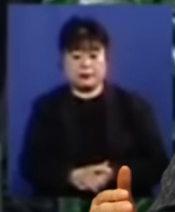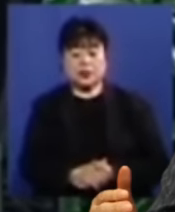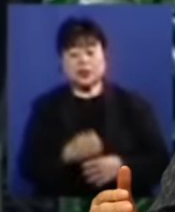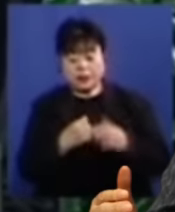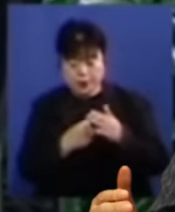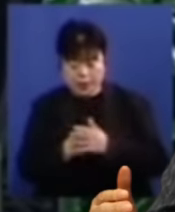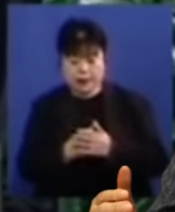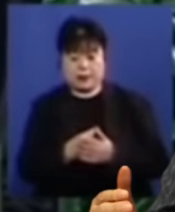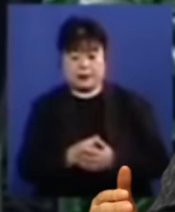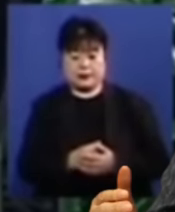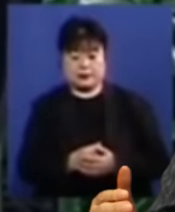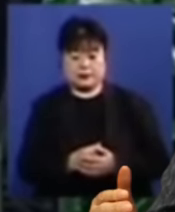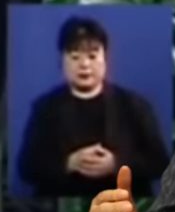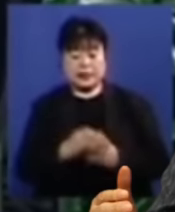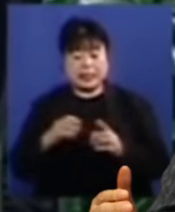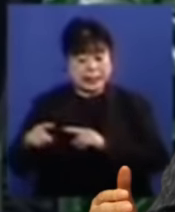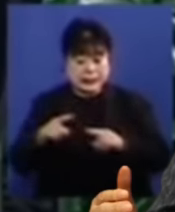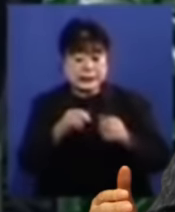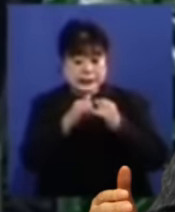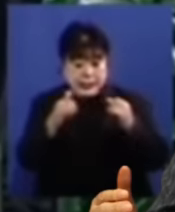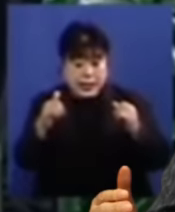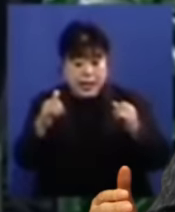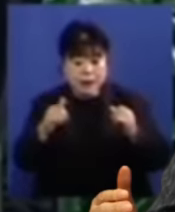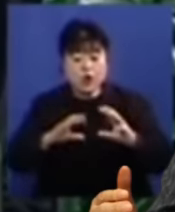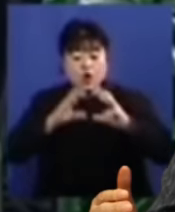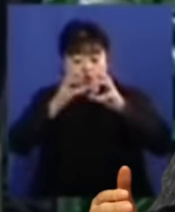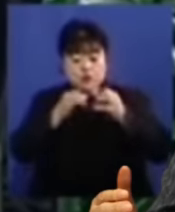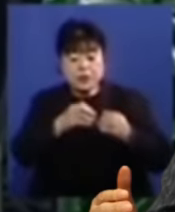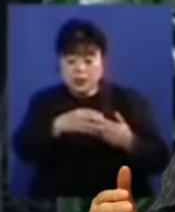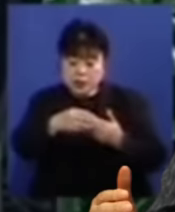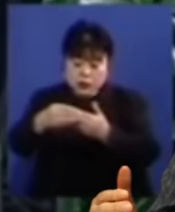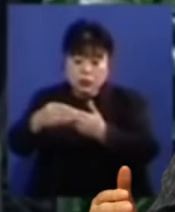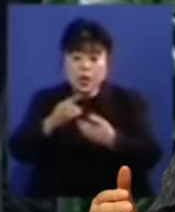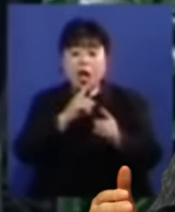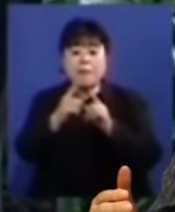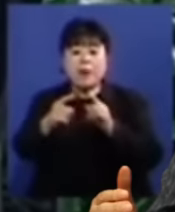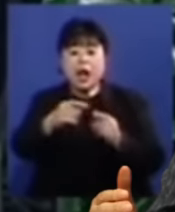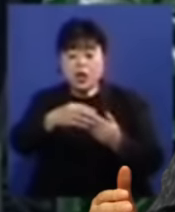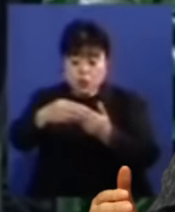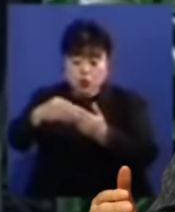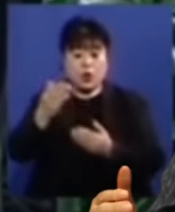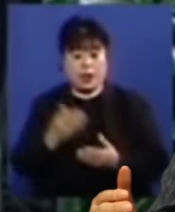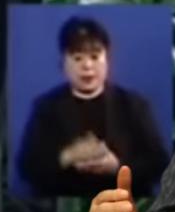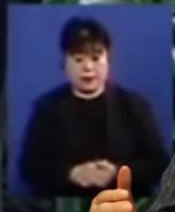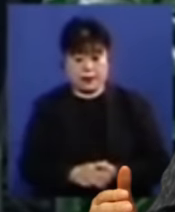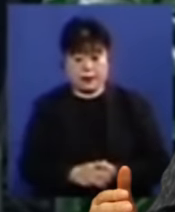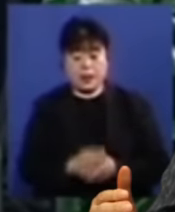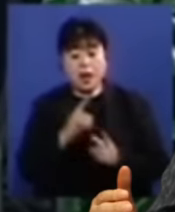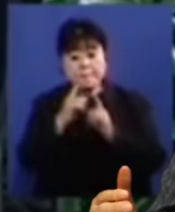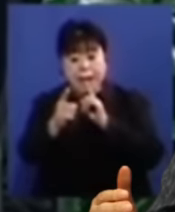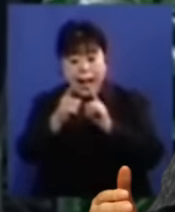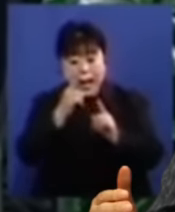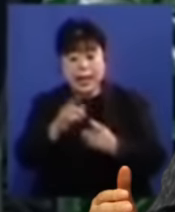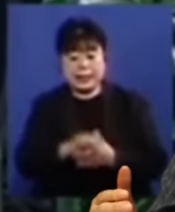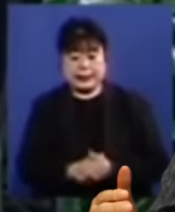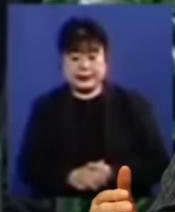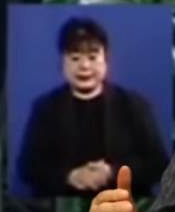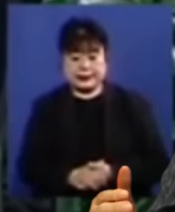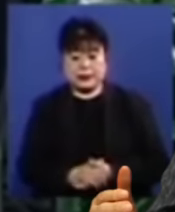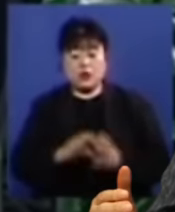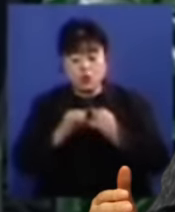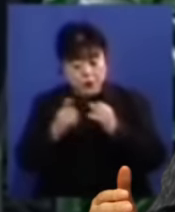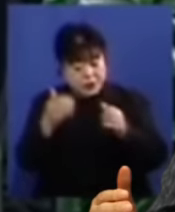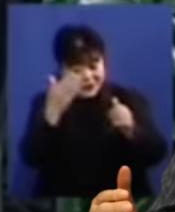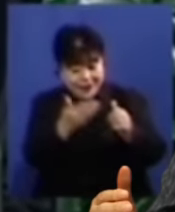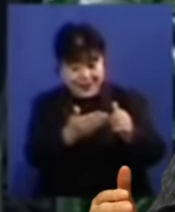그러므로 정치인들도 우리 국민들을 이끌어가는데 말로써 이끌어가지 않습니까? 말을